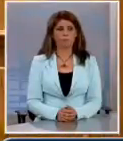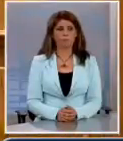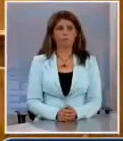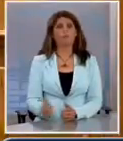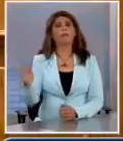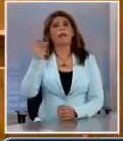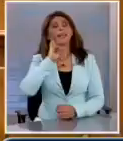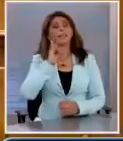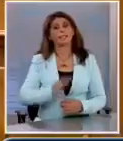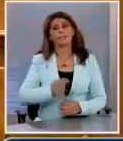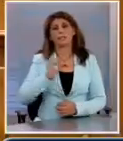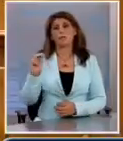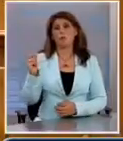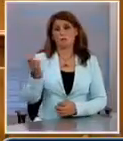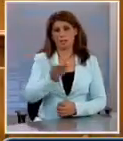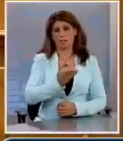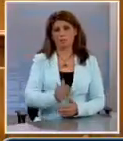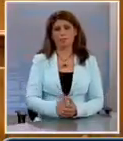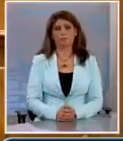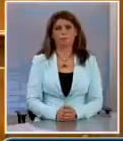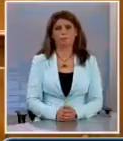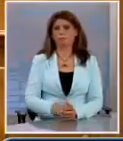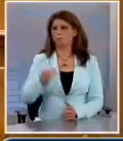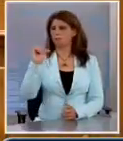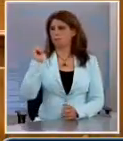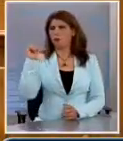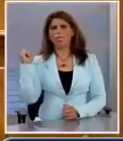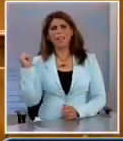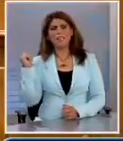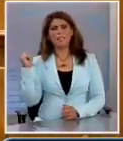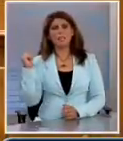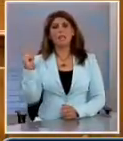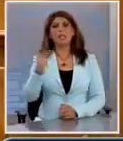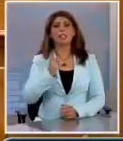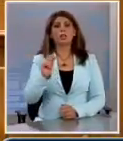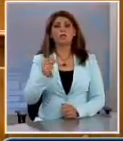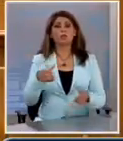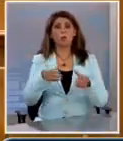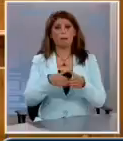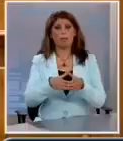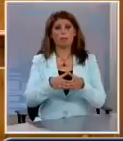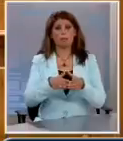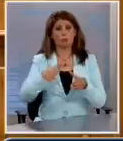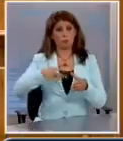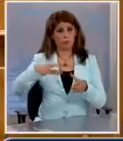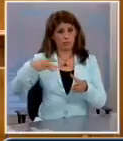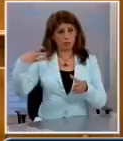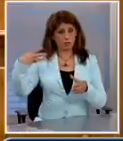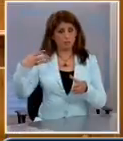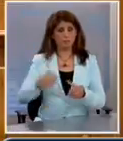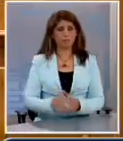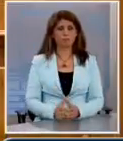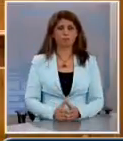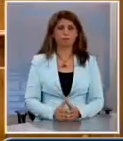Κυρίες και κύριοι βουλευτές, προχθές στην κοινοβουλευτική ομάδα του ΣΥΡΙΖΑ,